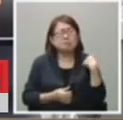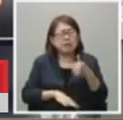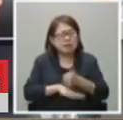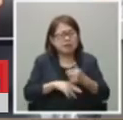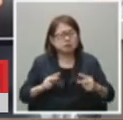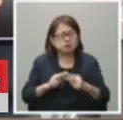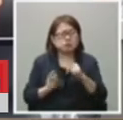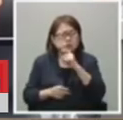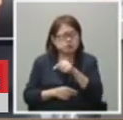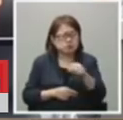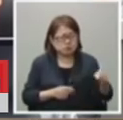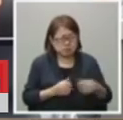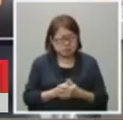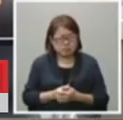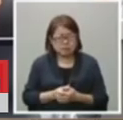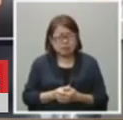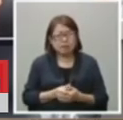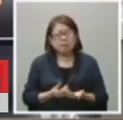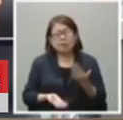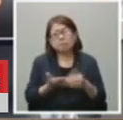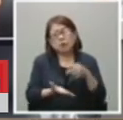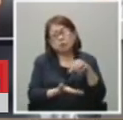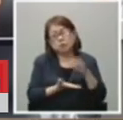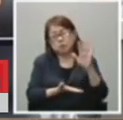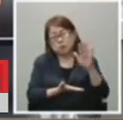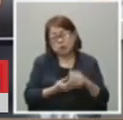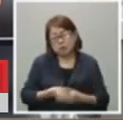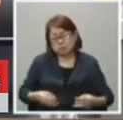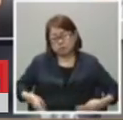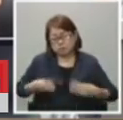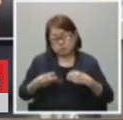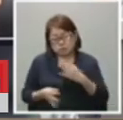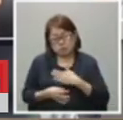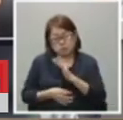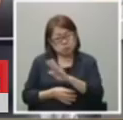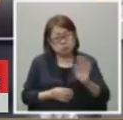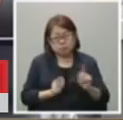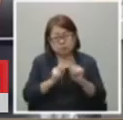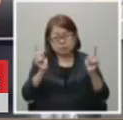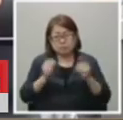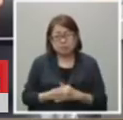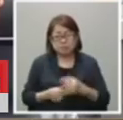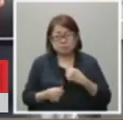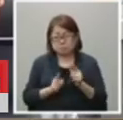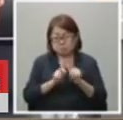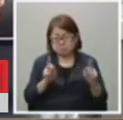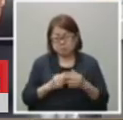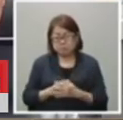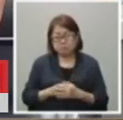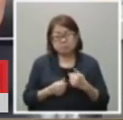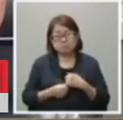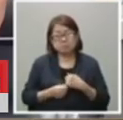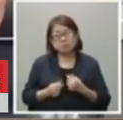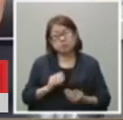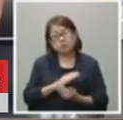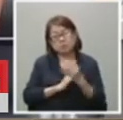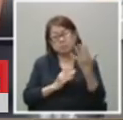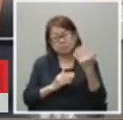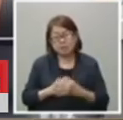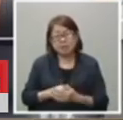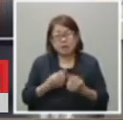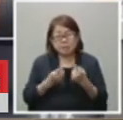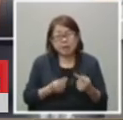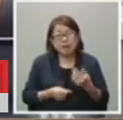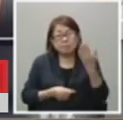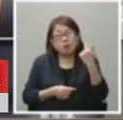ไม่เป็นไรครับบุญภาวาสนาส่งวิถีชีวิตมันต่างกันเพราะผมไม่ได้ทำแบบท่านผมก็เลยไม่มีโอกาสแต่คนที่เค